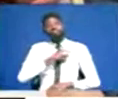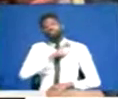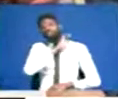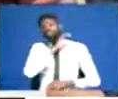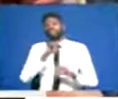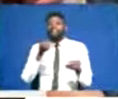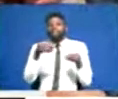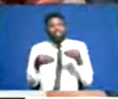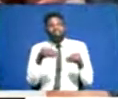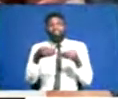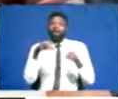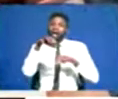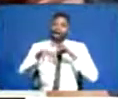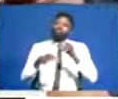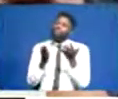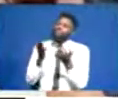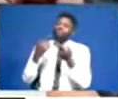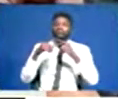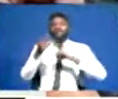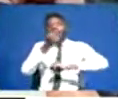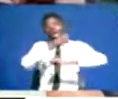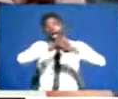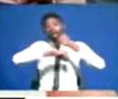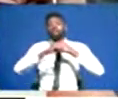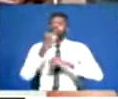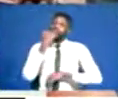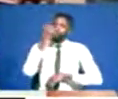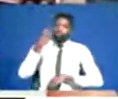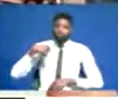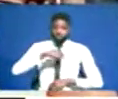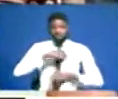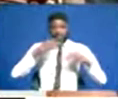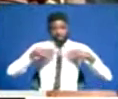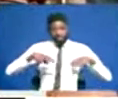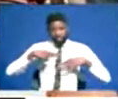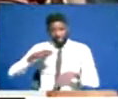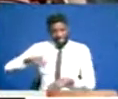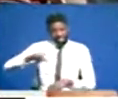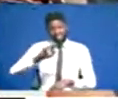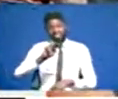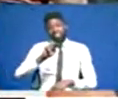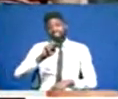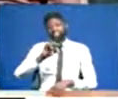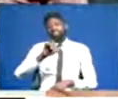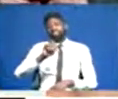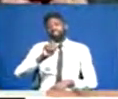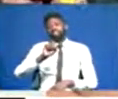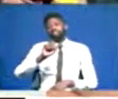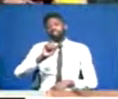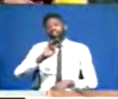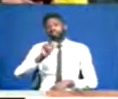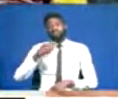lakini bado hakuna hatua imechukuliwa. Kwa hivyo tunasikia vibaya sana kama watu wa mji huu wetu wa Nyacaba ya kwamba tumempoteza mtoto